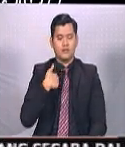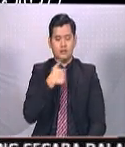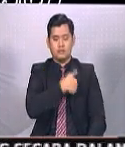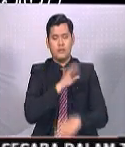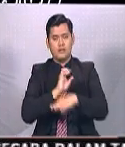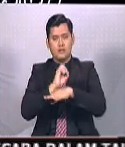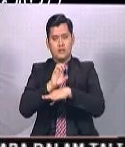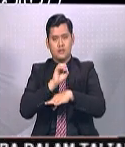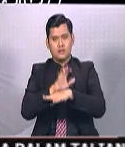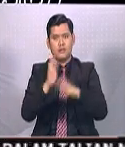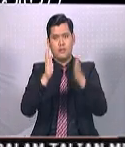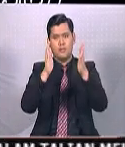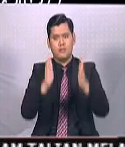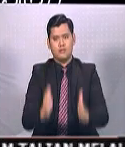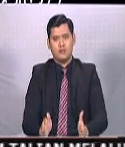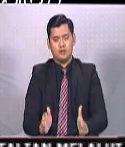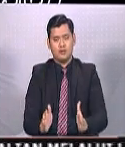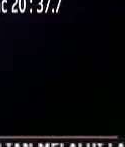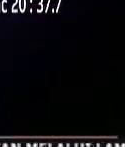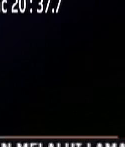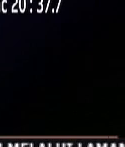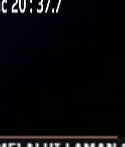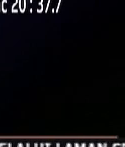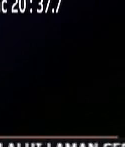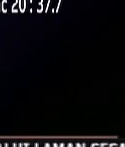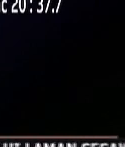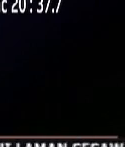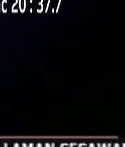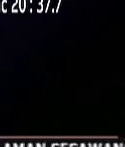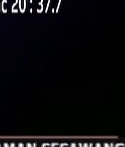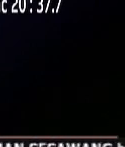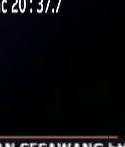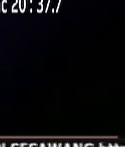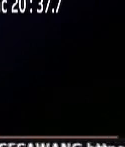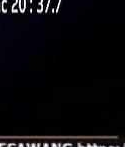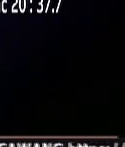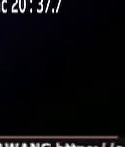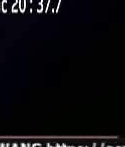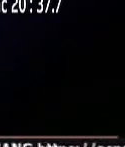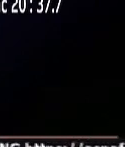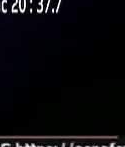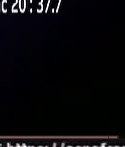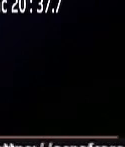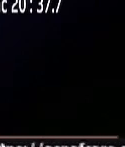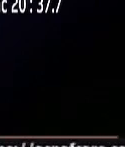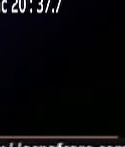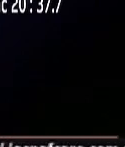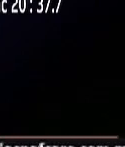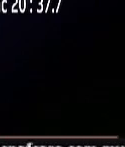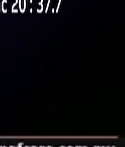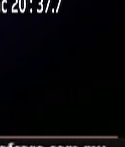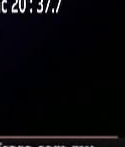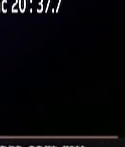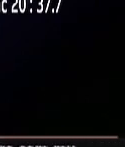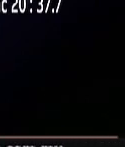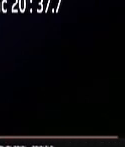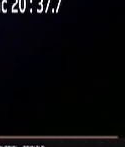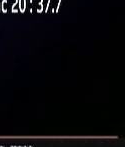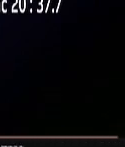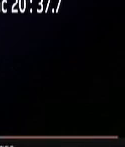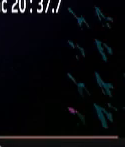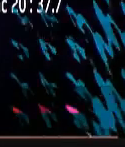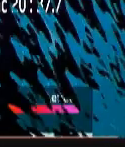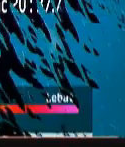yang berada di kawasan sekitar agar terus mengirimkan banyak air bagi memastikan tahap kesihatan anda berada pada tahap